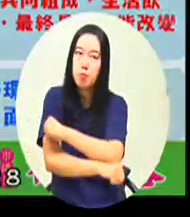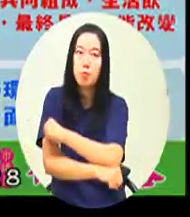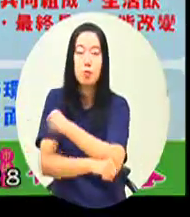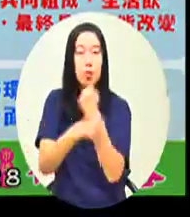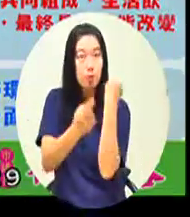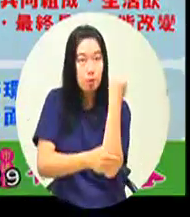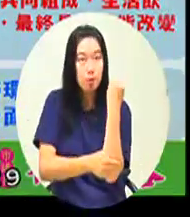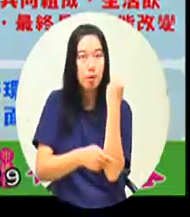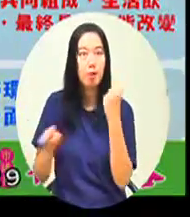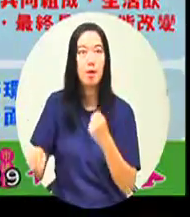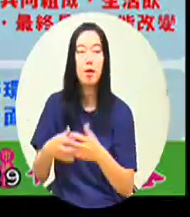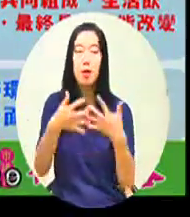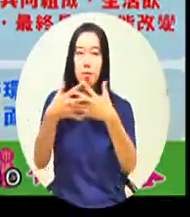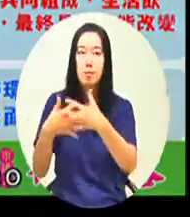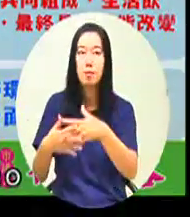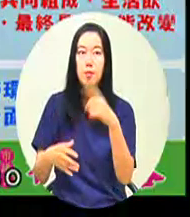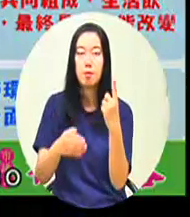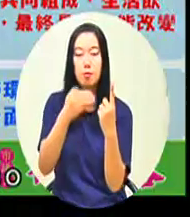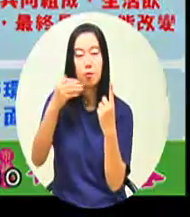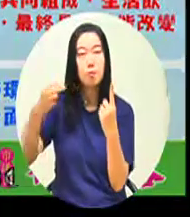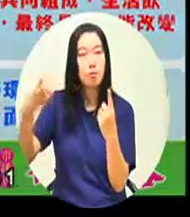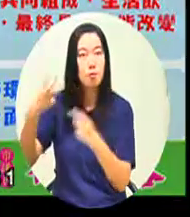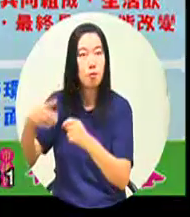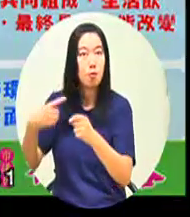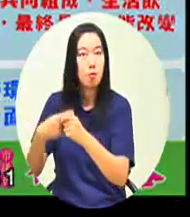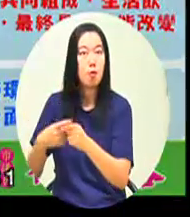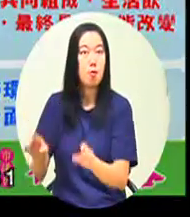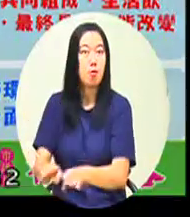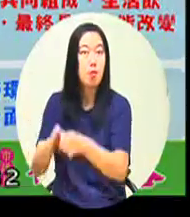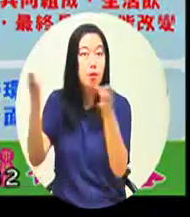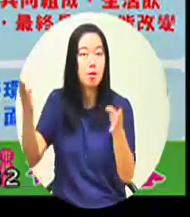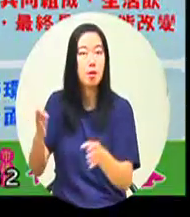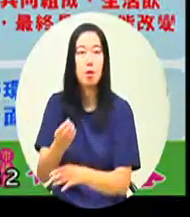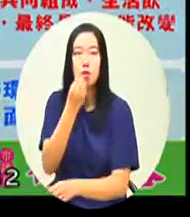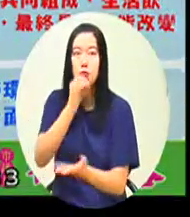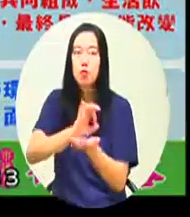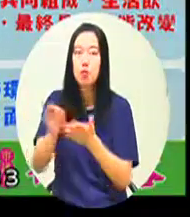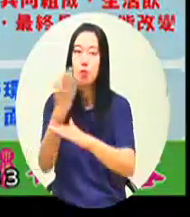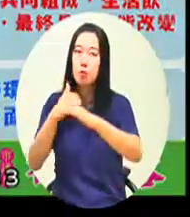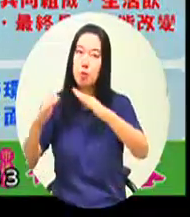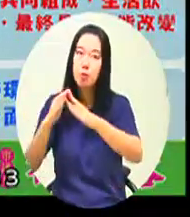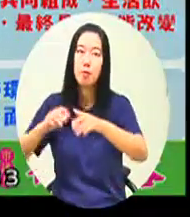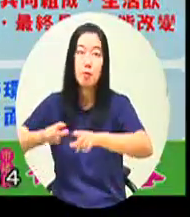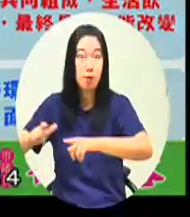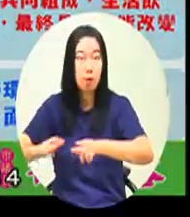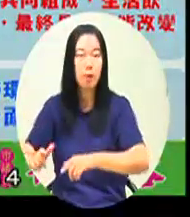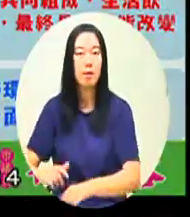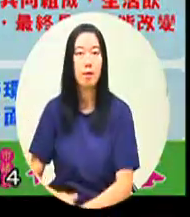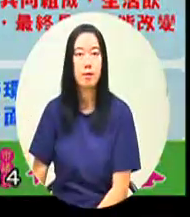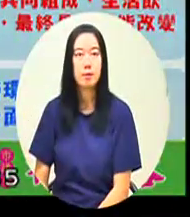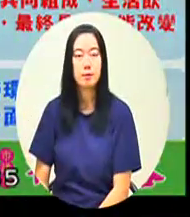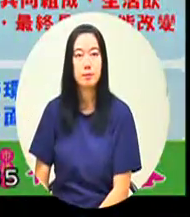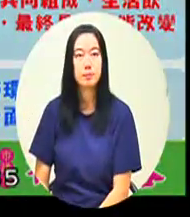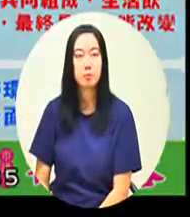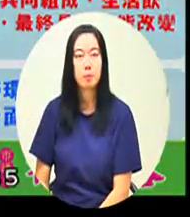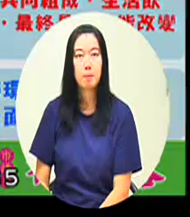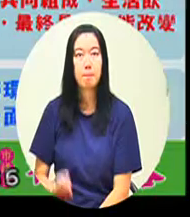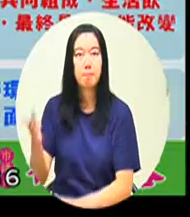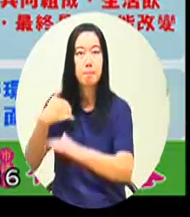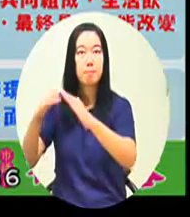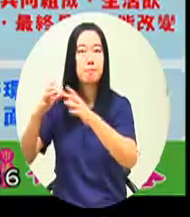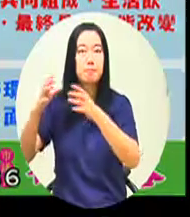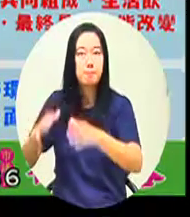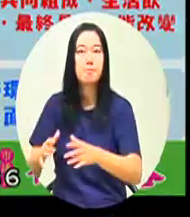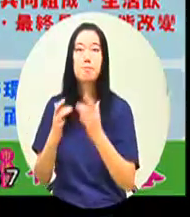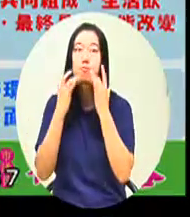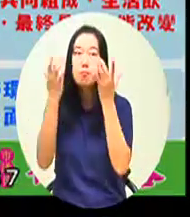国在1993年，他也兴起食用校园的校园设